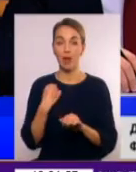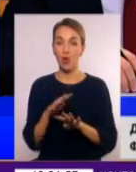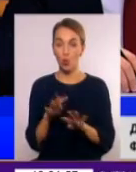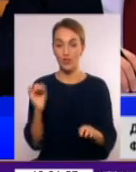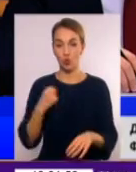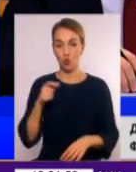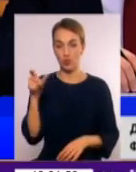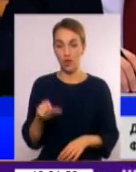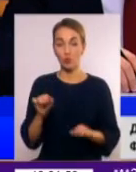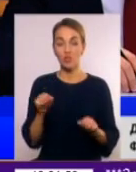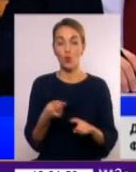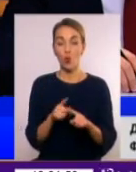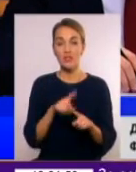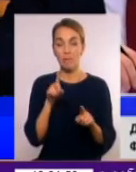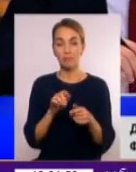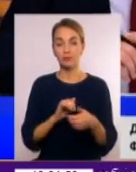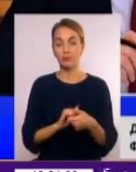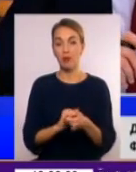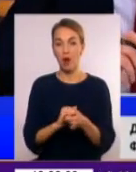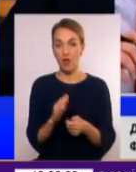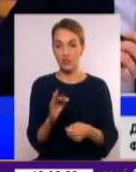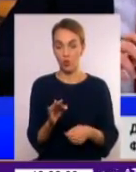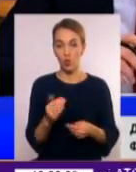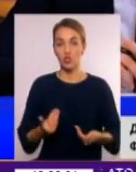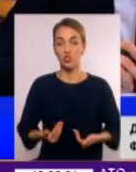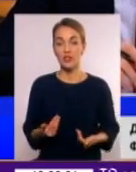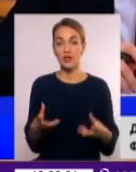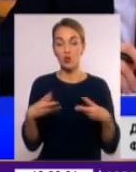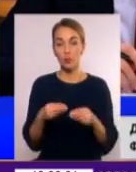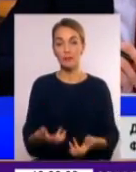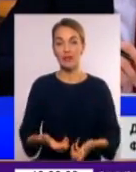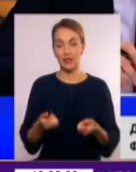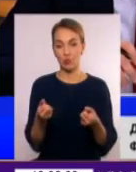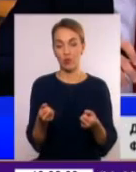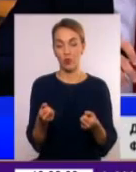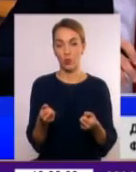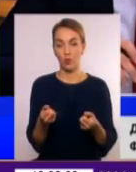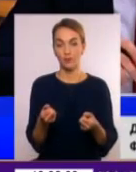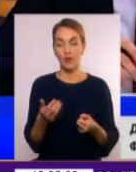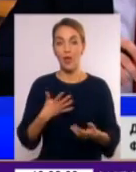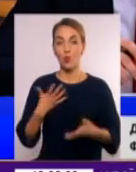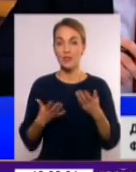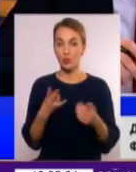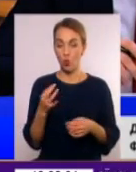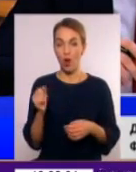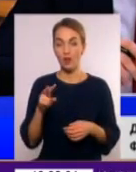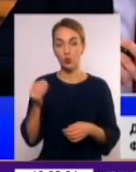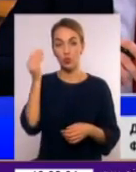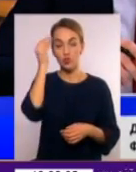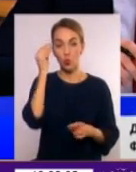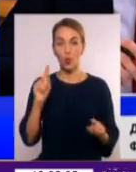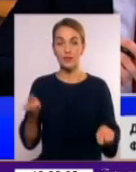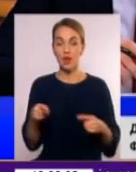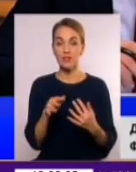можливо, це братство, це можливість жити разом, воно підтримувало емоційно, але з точки зору